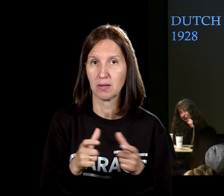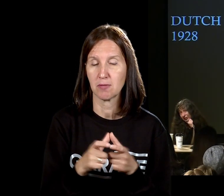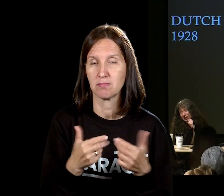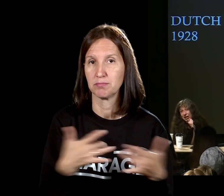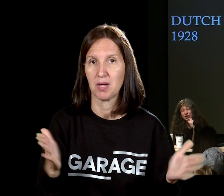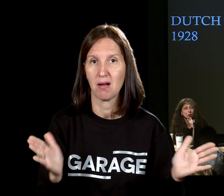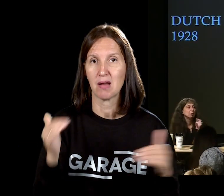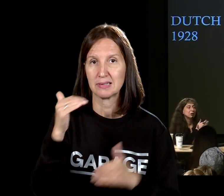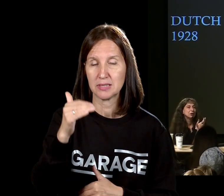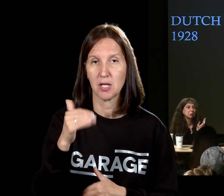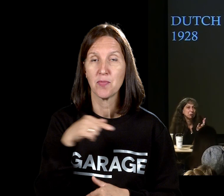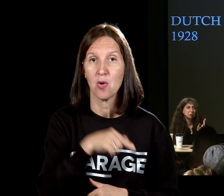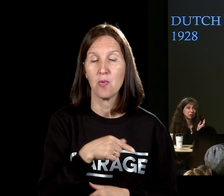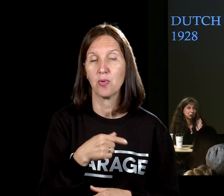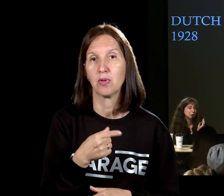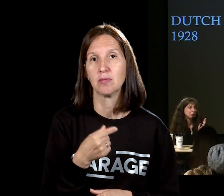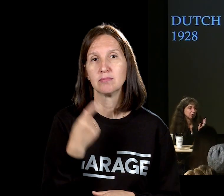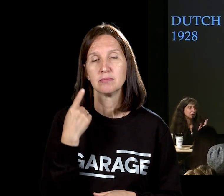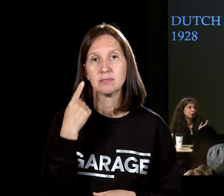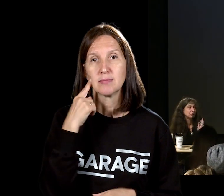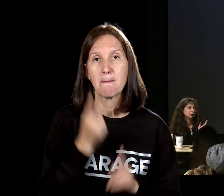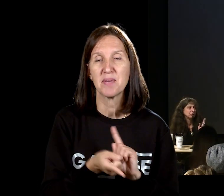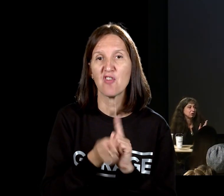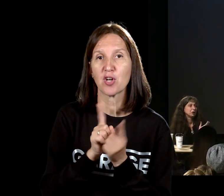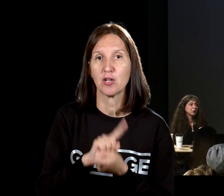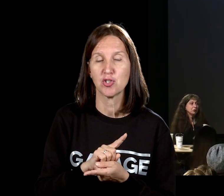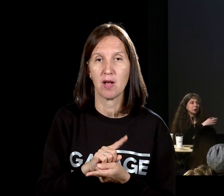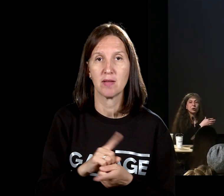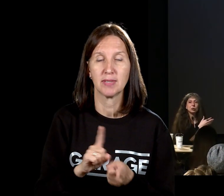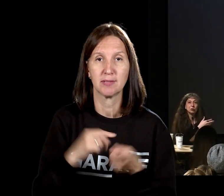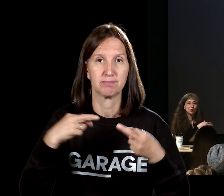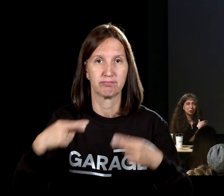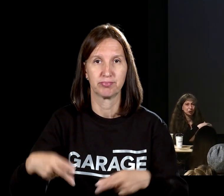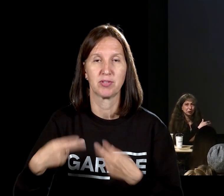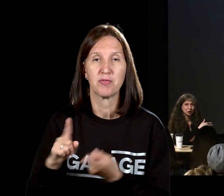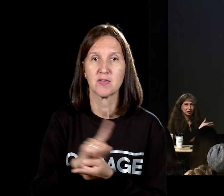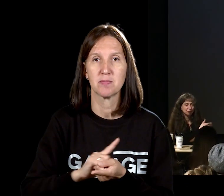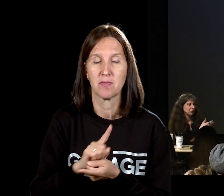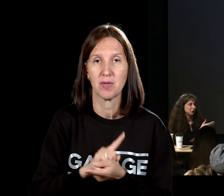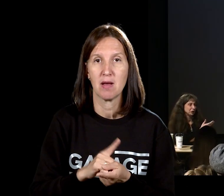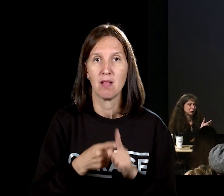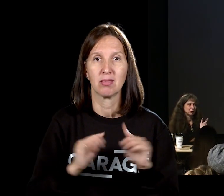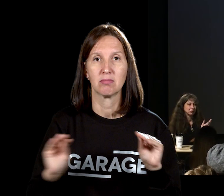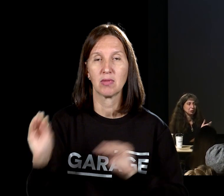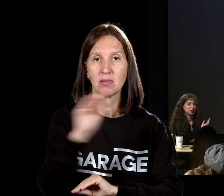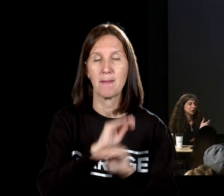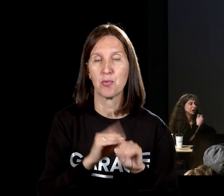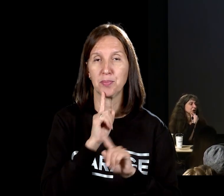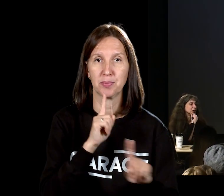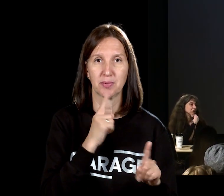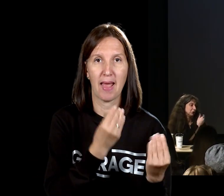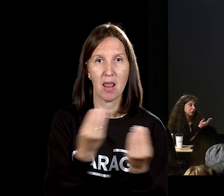картин, да, который он пытался, который он превращал, вот трансформировал вот такой вот набор удивительных элементов, да, которые как